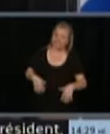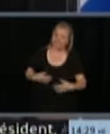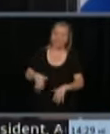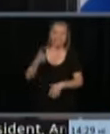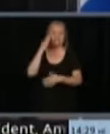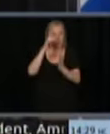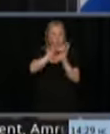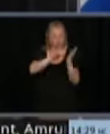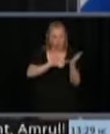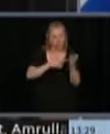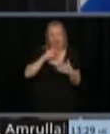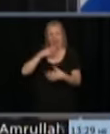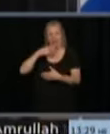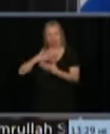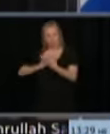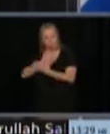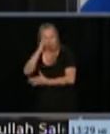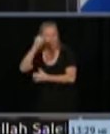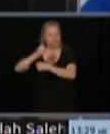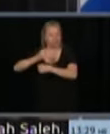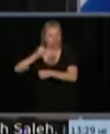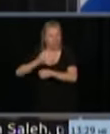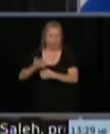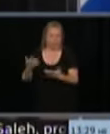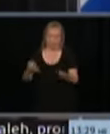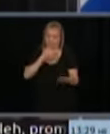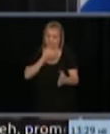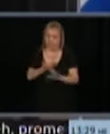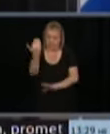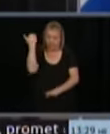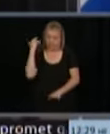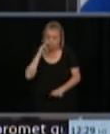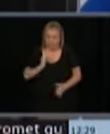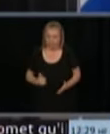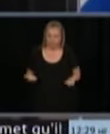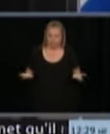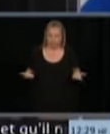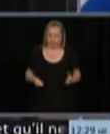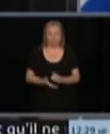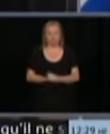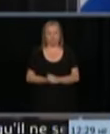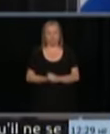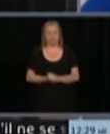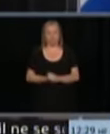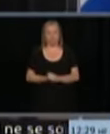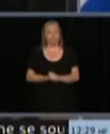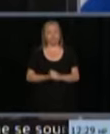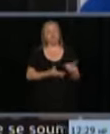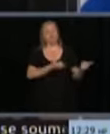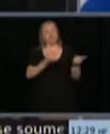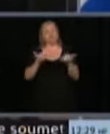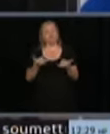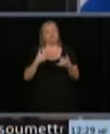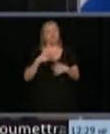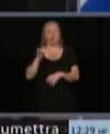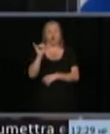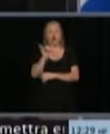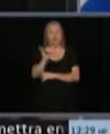assez inusité. Olivier Bossé, Le Soleil. Bonjour, messieurs.